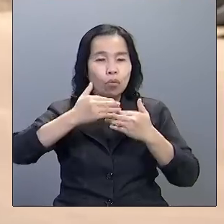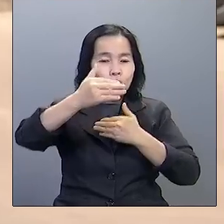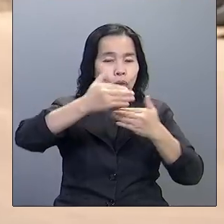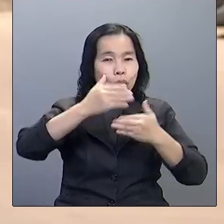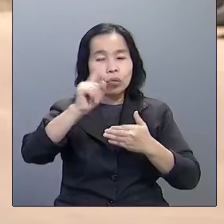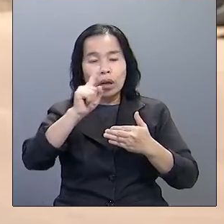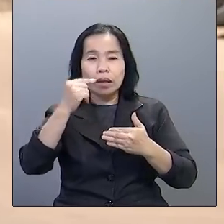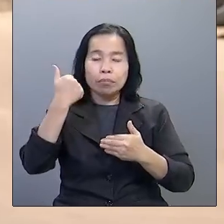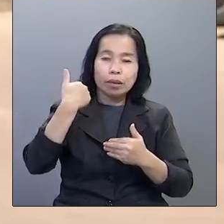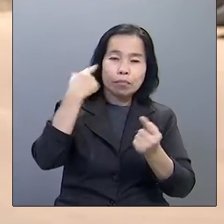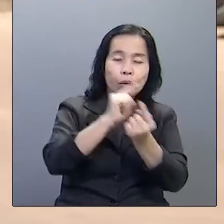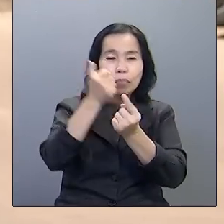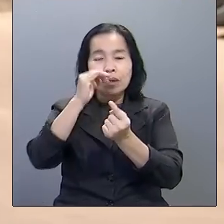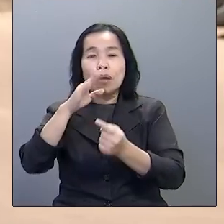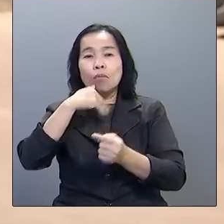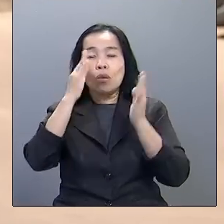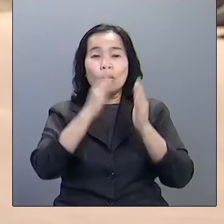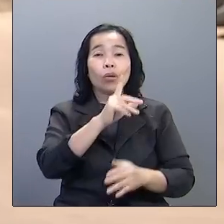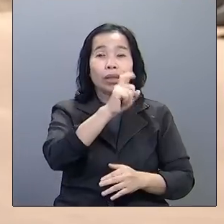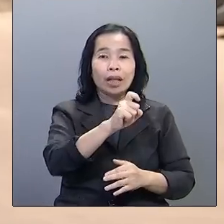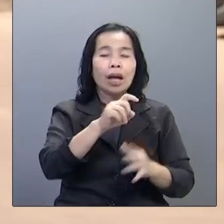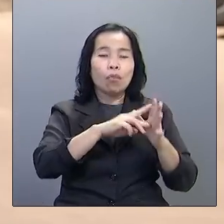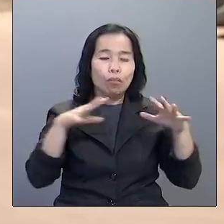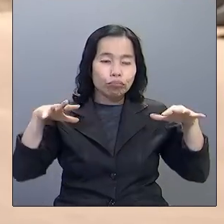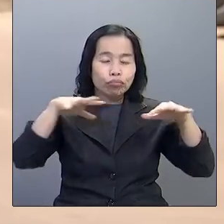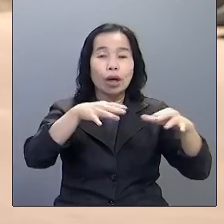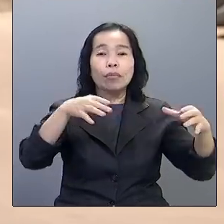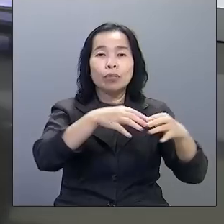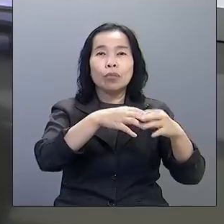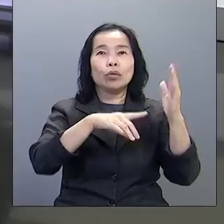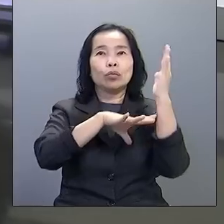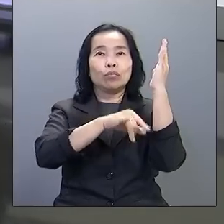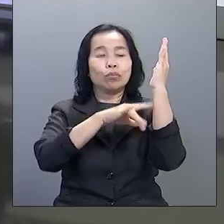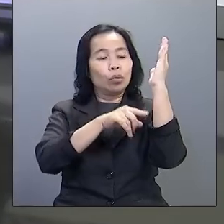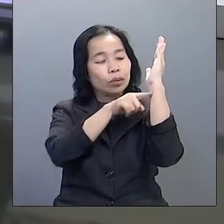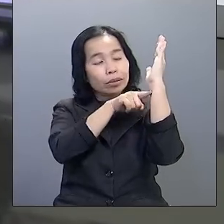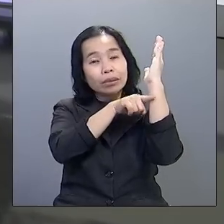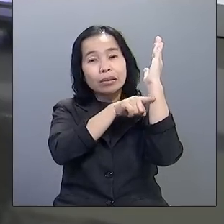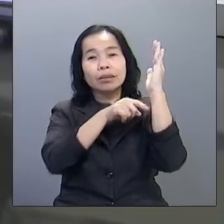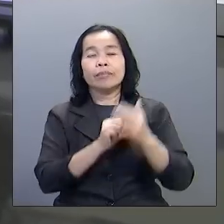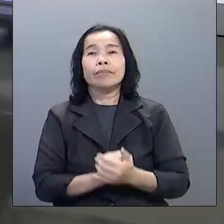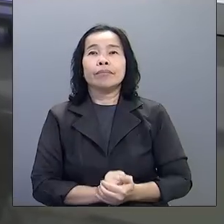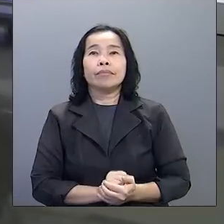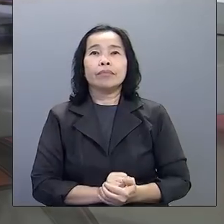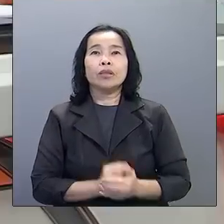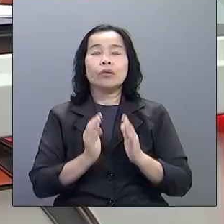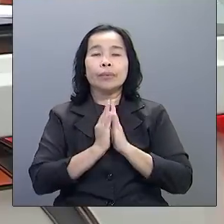ดบ้างนะครับเนื่องจากว่าผู้เสียชีวิตส่วนหนึ่งก็ไปจออยู่ในพื้นที่ของจังหวัดชุมพรตอนบนด้วยเช่นเดียวกันครับ ค่ะขอบคุ